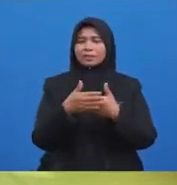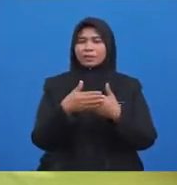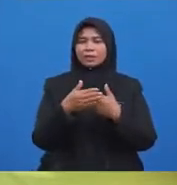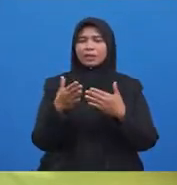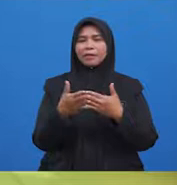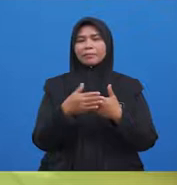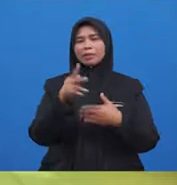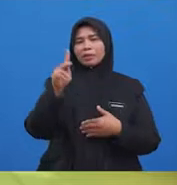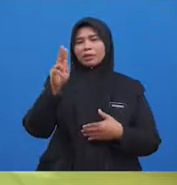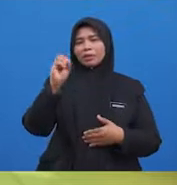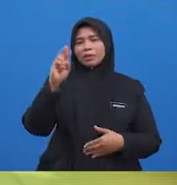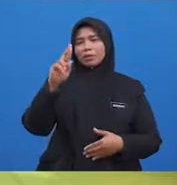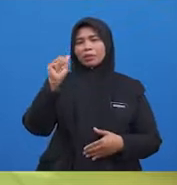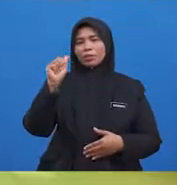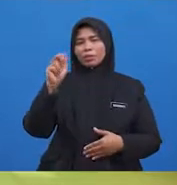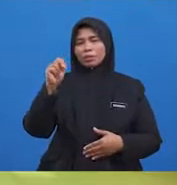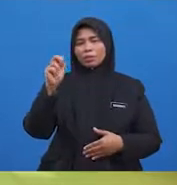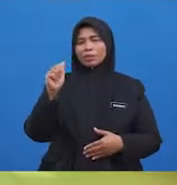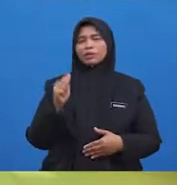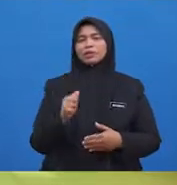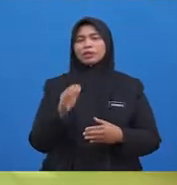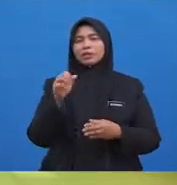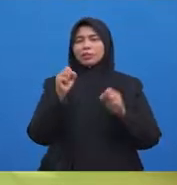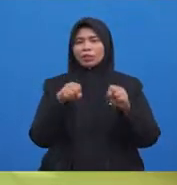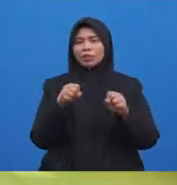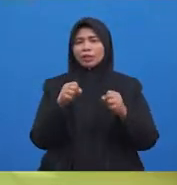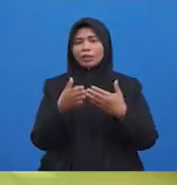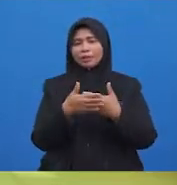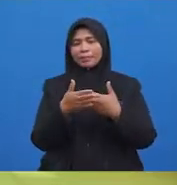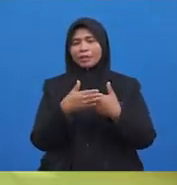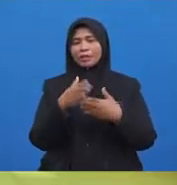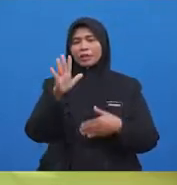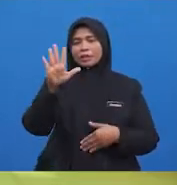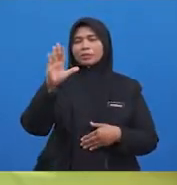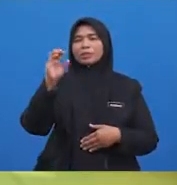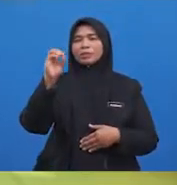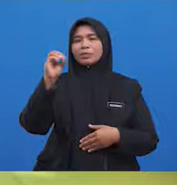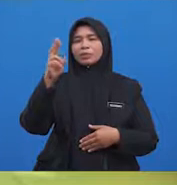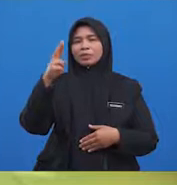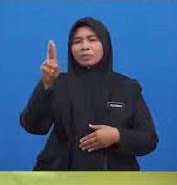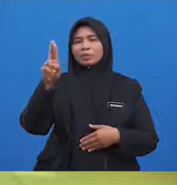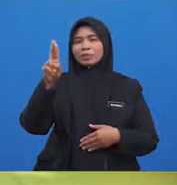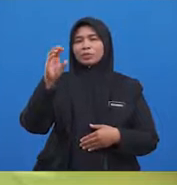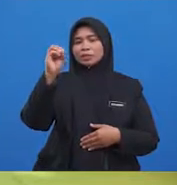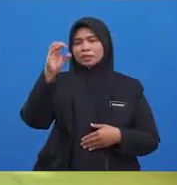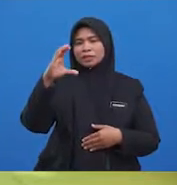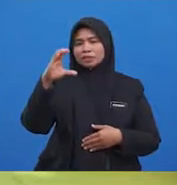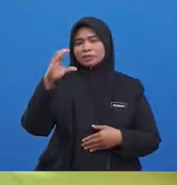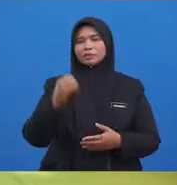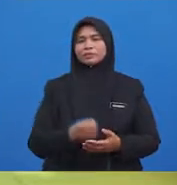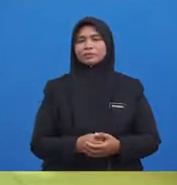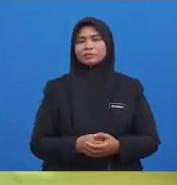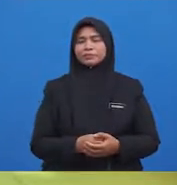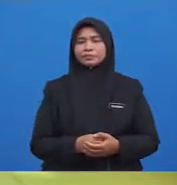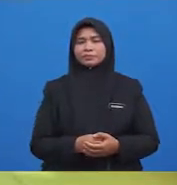korona dan boleh mencecah sehingga Rp50.000 gajah sesi